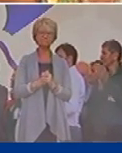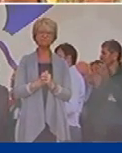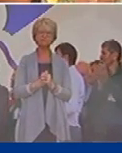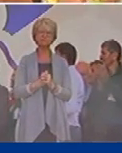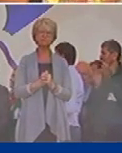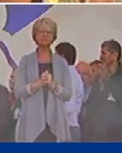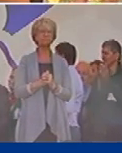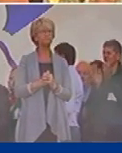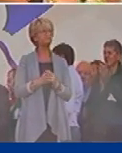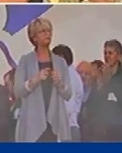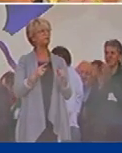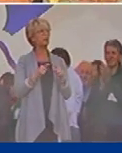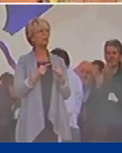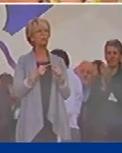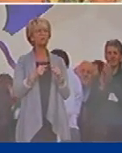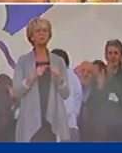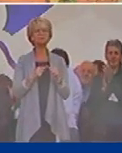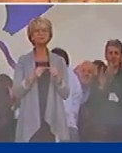avere